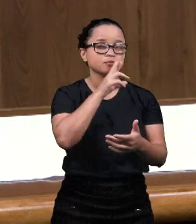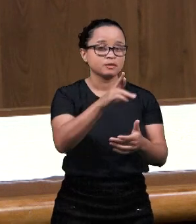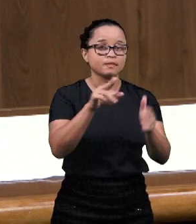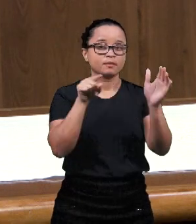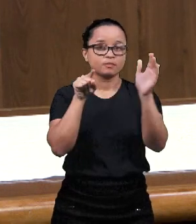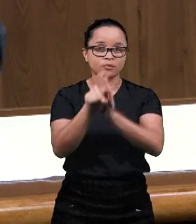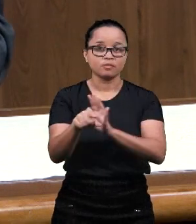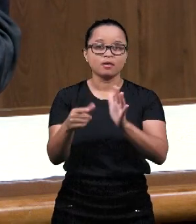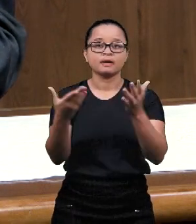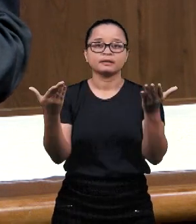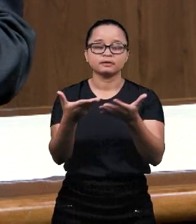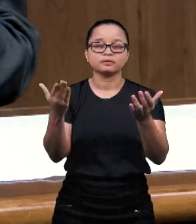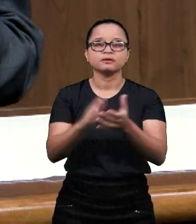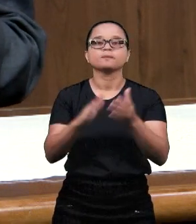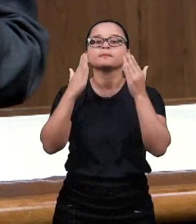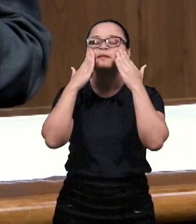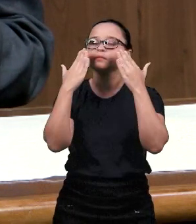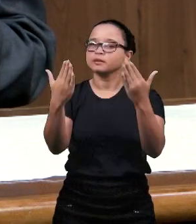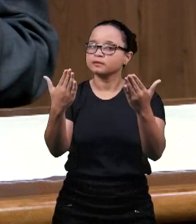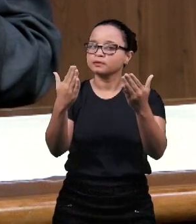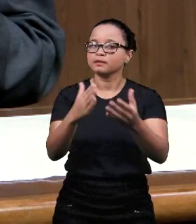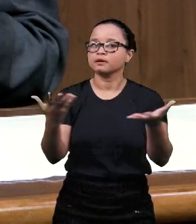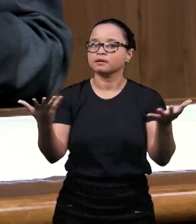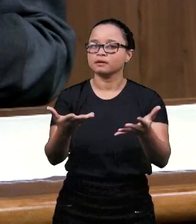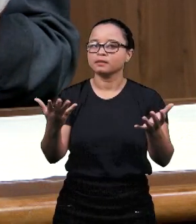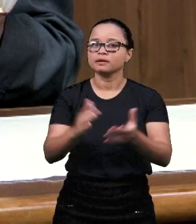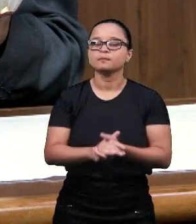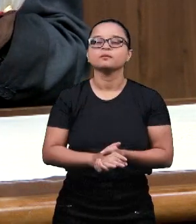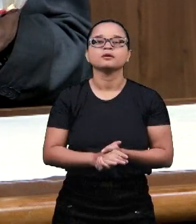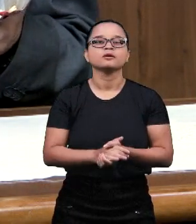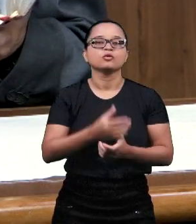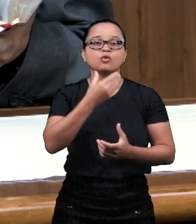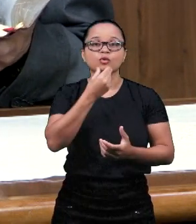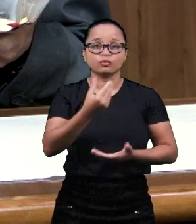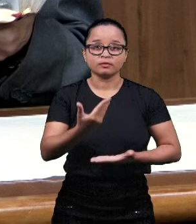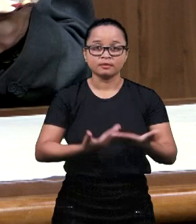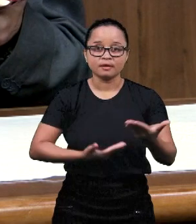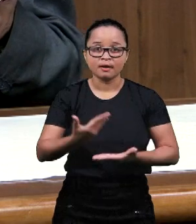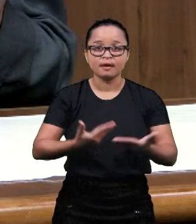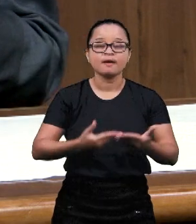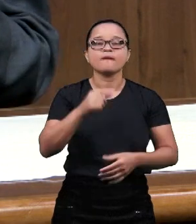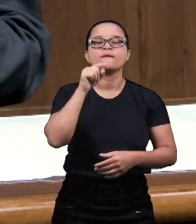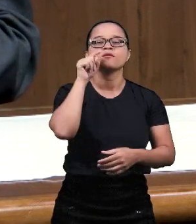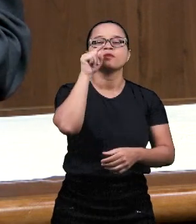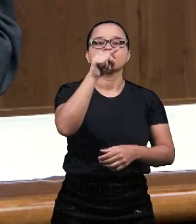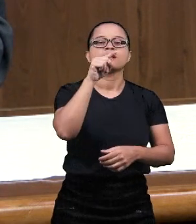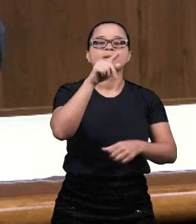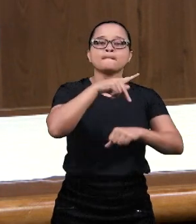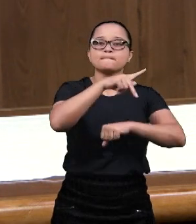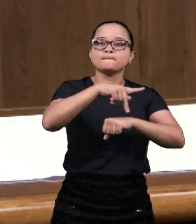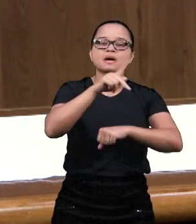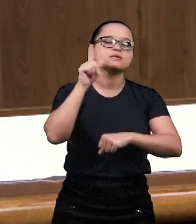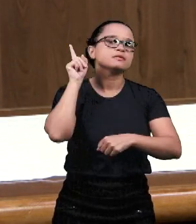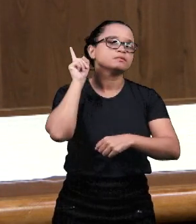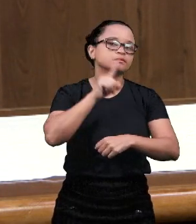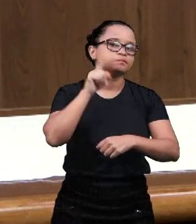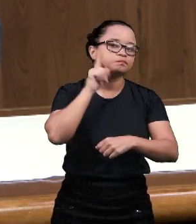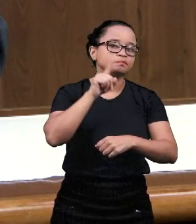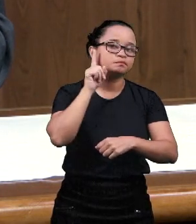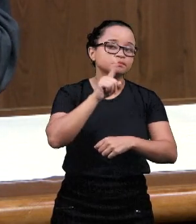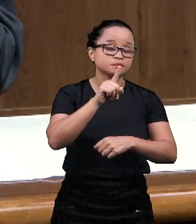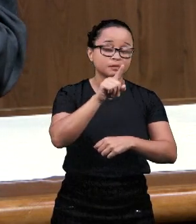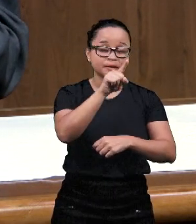une réponse qui vient de notre frère américain aux États-Unis, dans l'église de Milford, aux